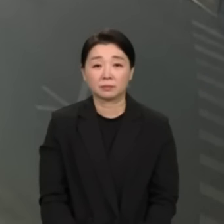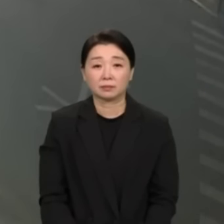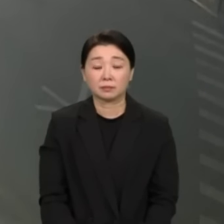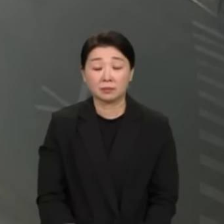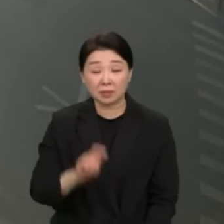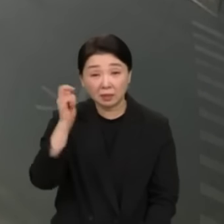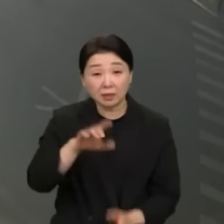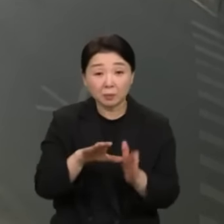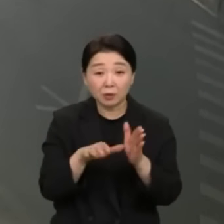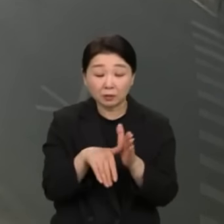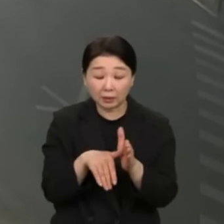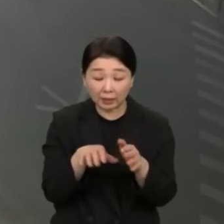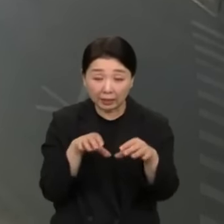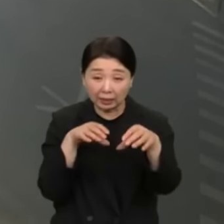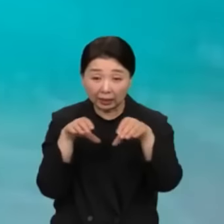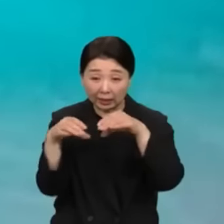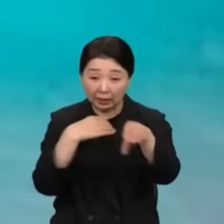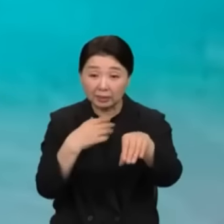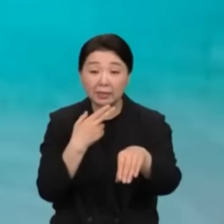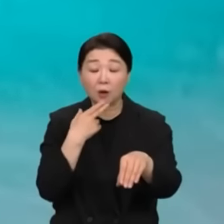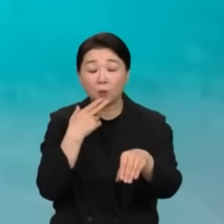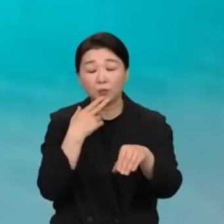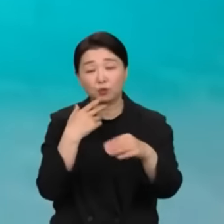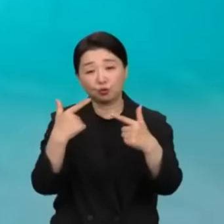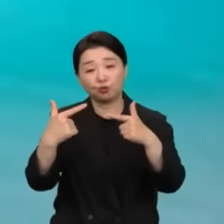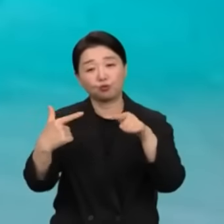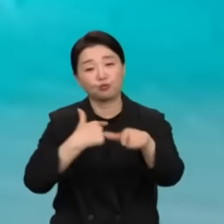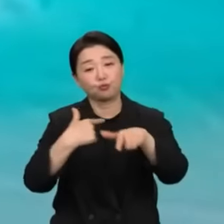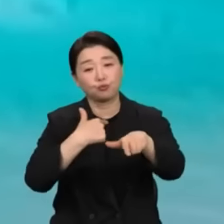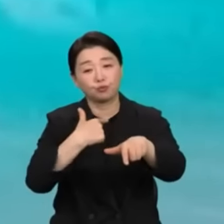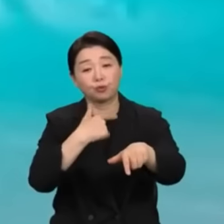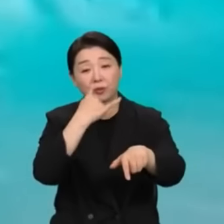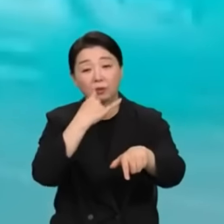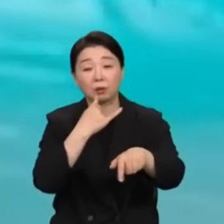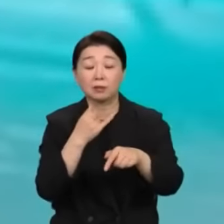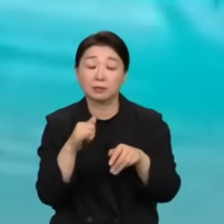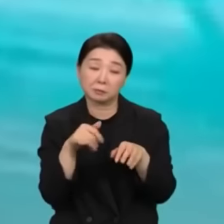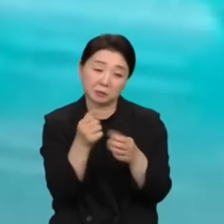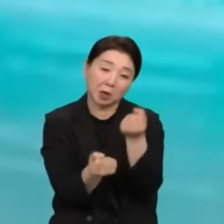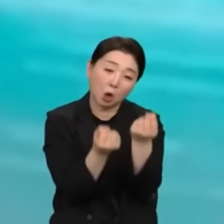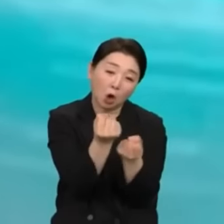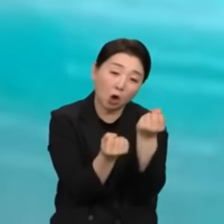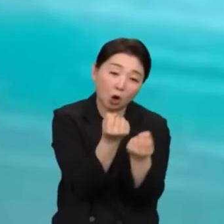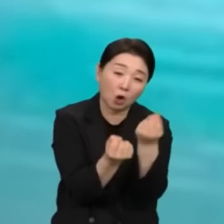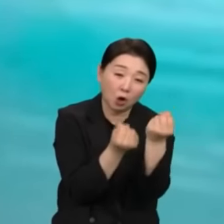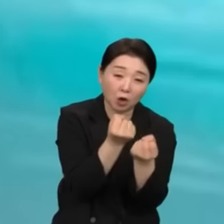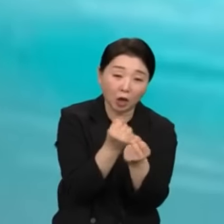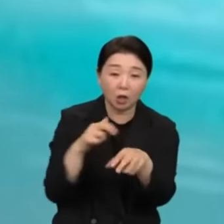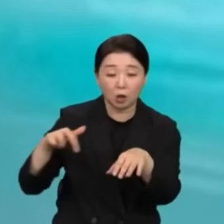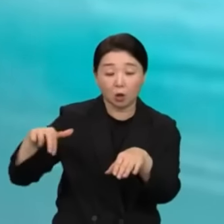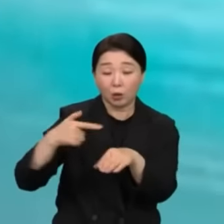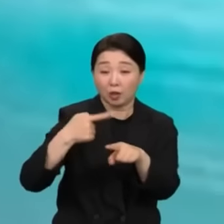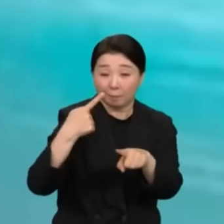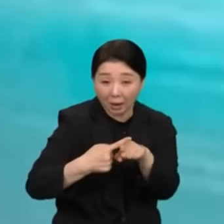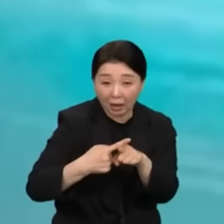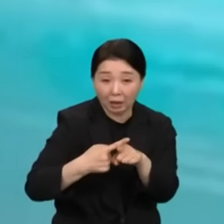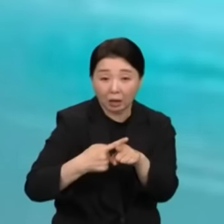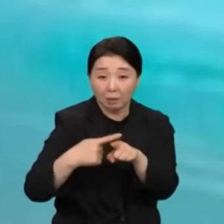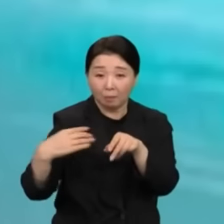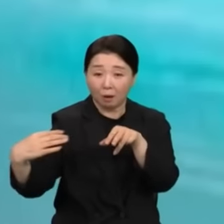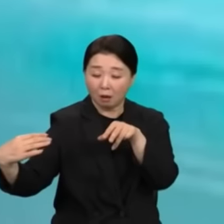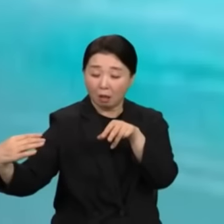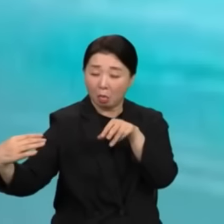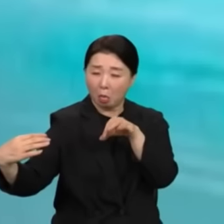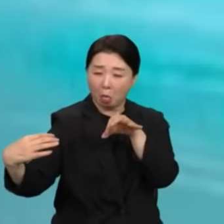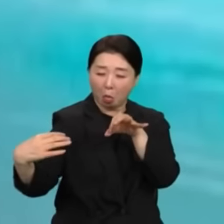새벽 시간 차 없는 왕복 6차선 도로를 자전거 한 대가 건넙니다. 횡단보도를 절반쯤 갔을 때 뭔가 이상한